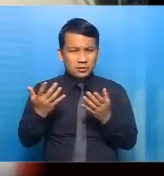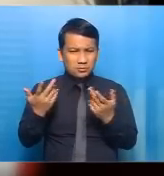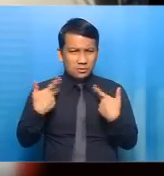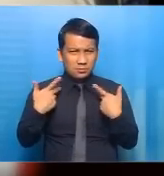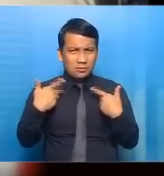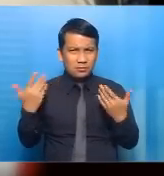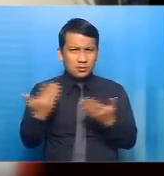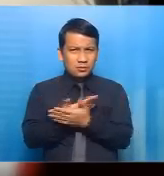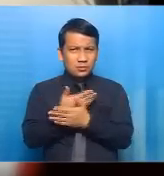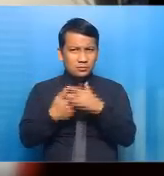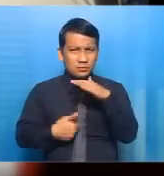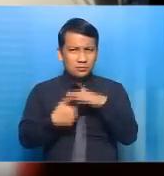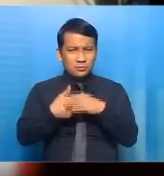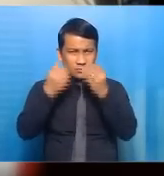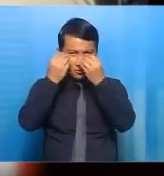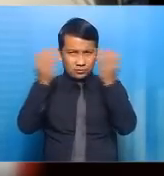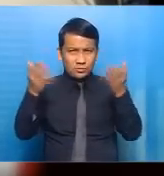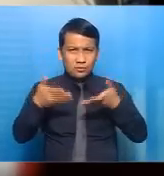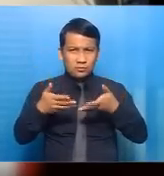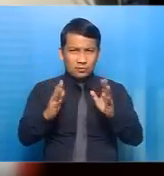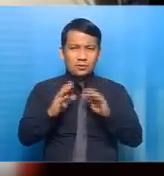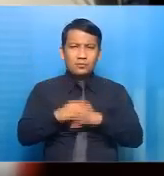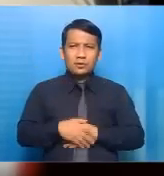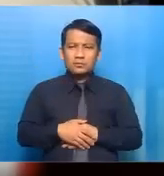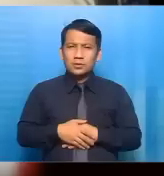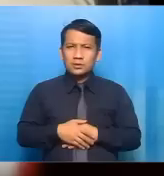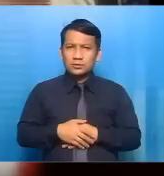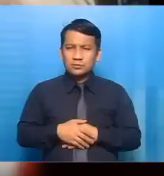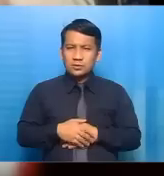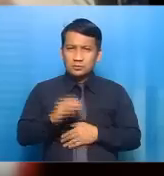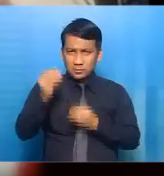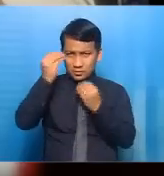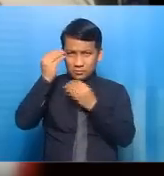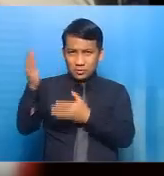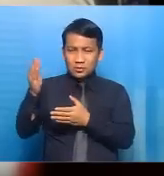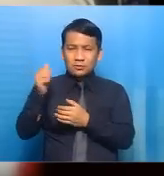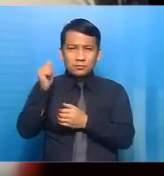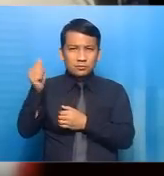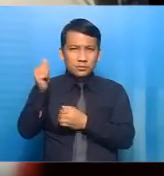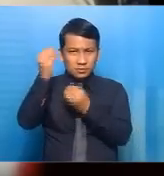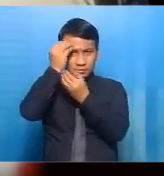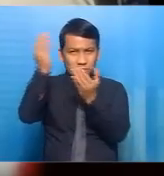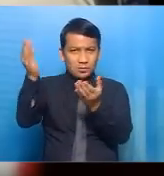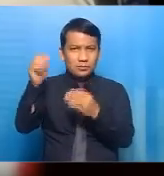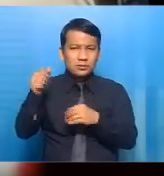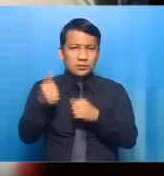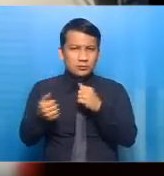pong bagong gustong lumutang magbigay ng impormasyon, go ahead. And then agad-agad, ibabato namin yan sa kinaukulan.